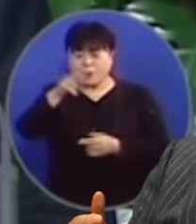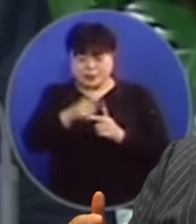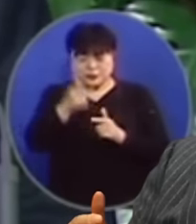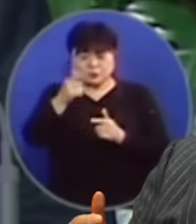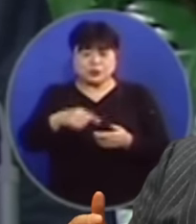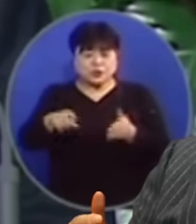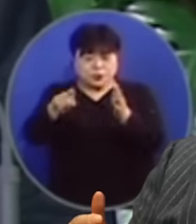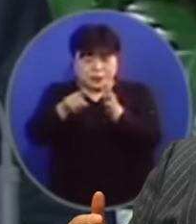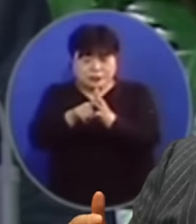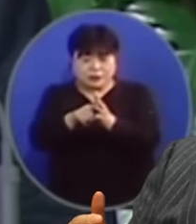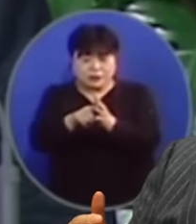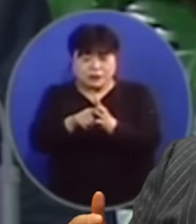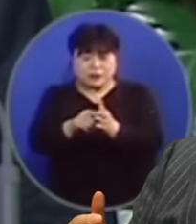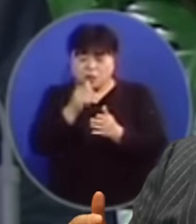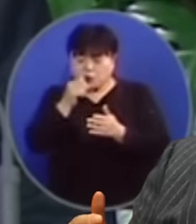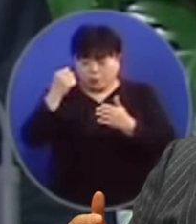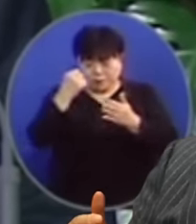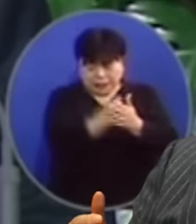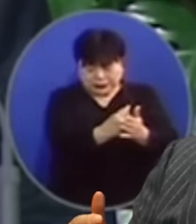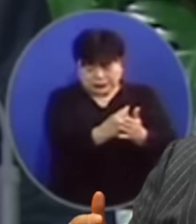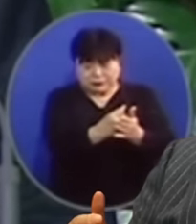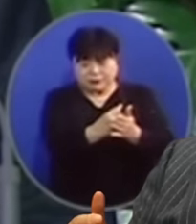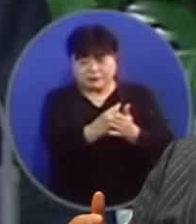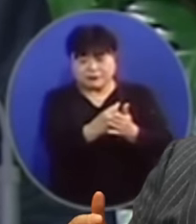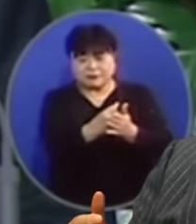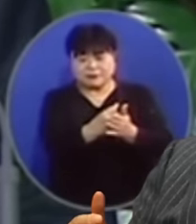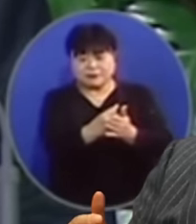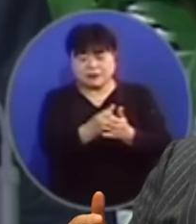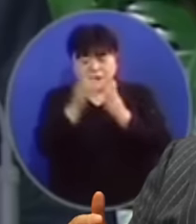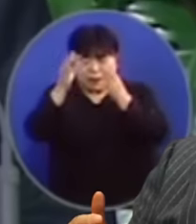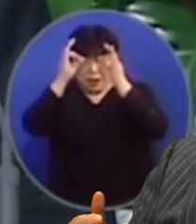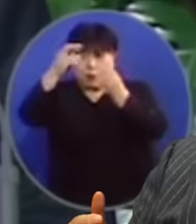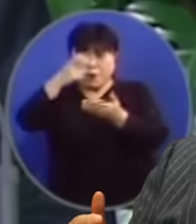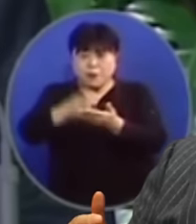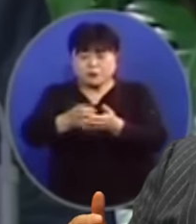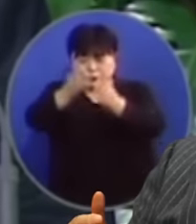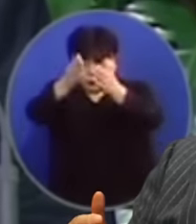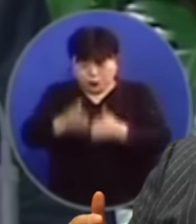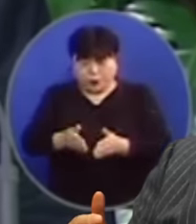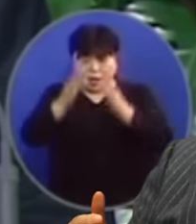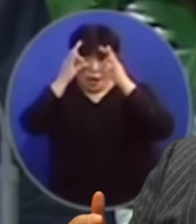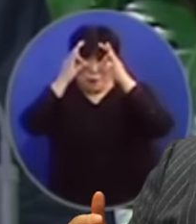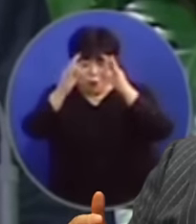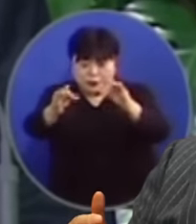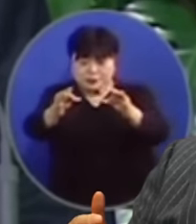우리를 위해서 못 박인 것을 바라봄의 법칙을 통해서 바라보며